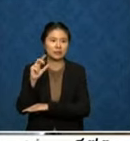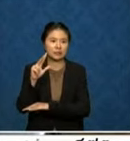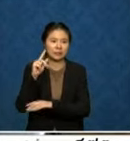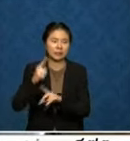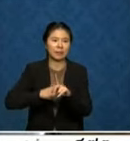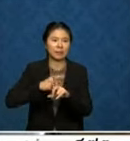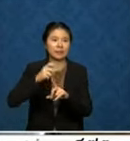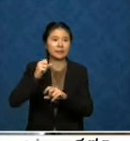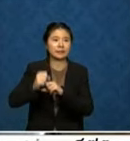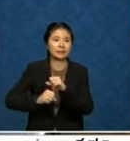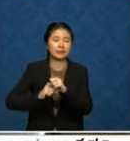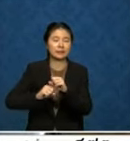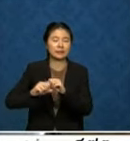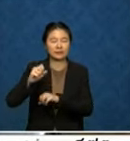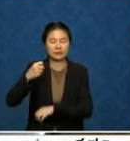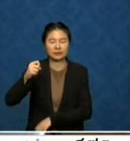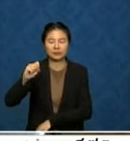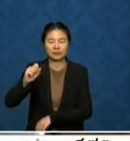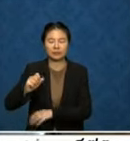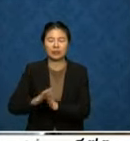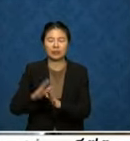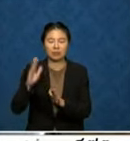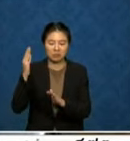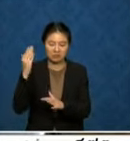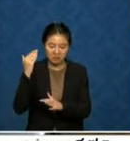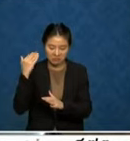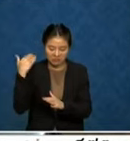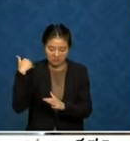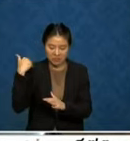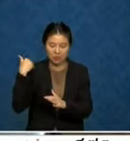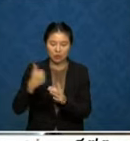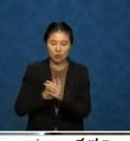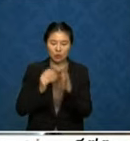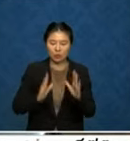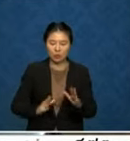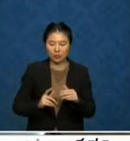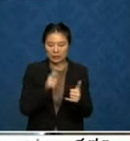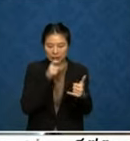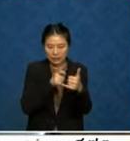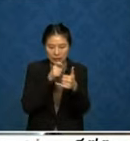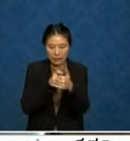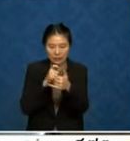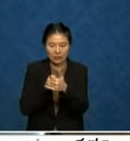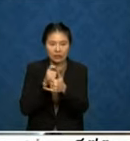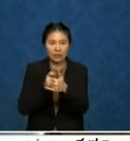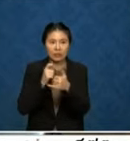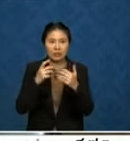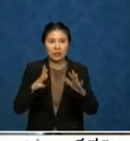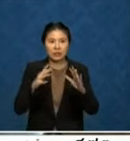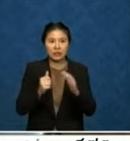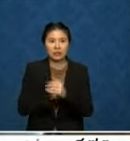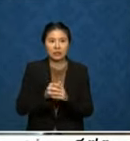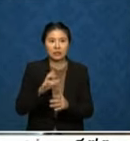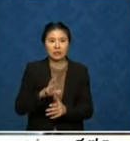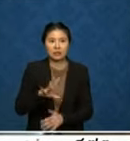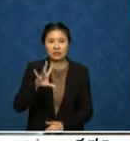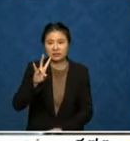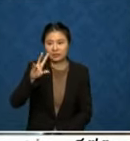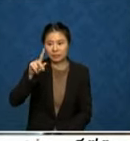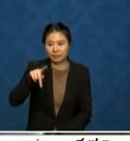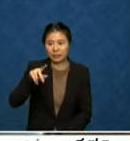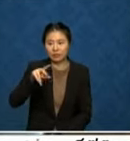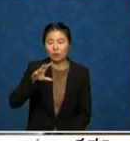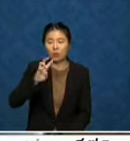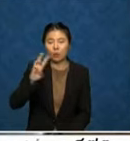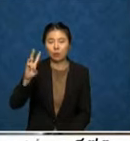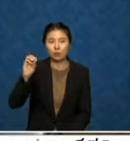ลาคมนะคะที่ผ่านมามีผู้เสียหายที่รับการสอบปากคำแล้วจำนวนทั้งสิ้น 7,606 ราย